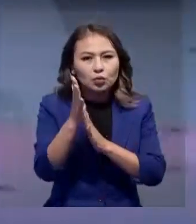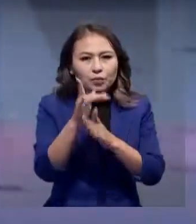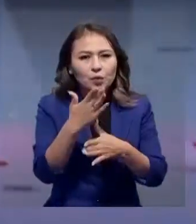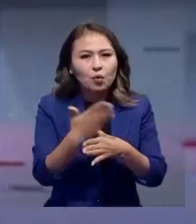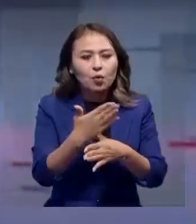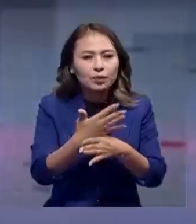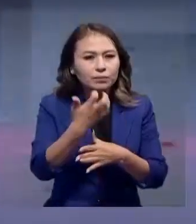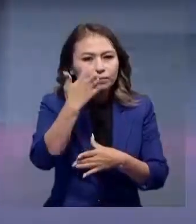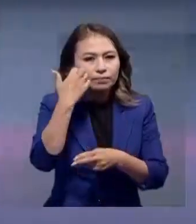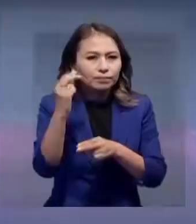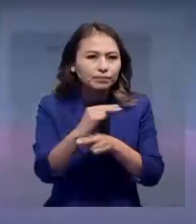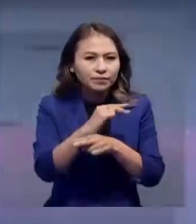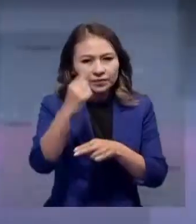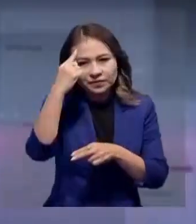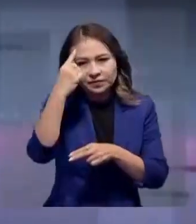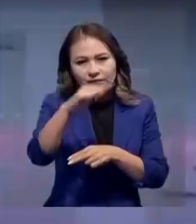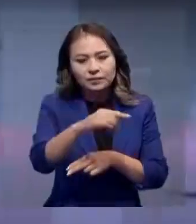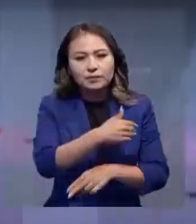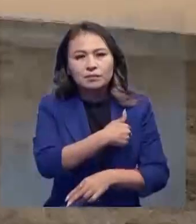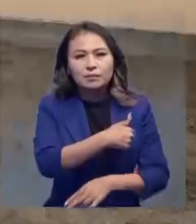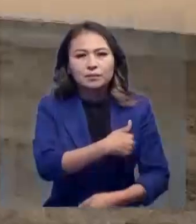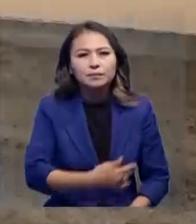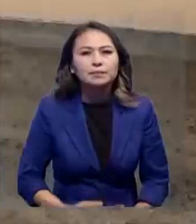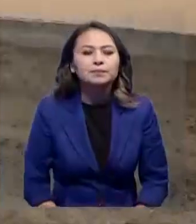көмегімен емдеудің жаңа тәсілдерін көбейтпек.